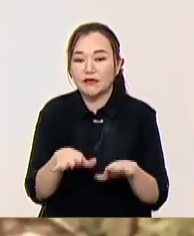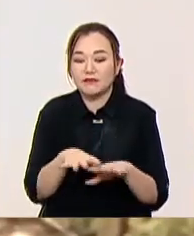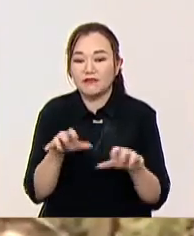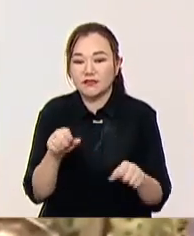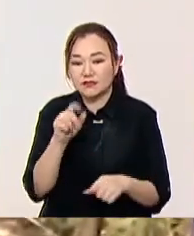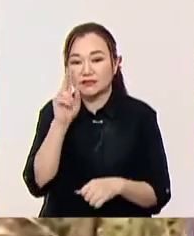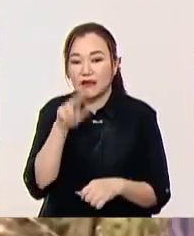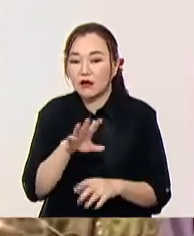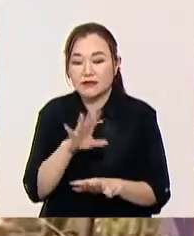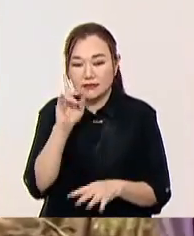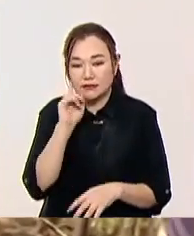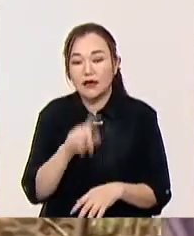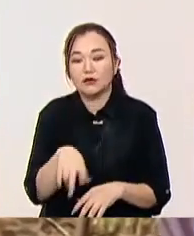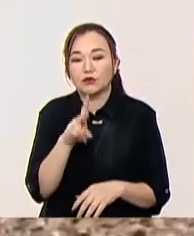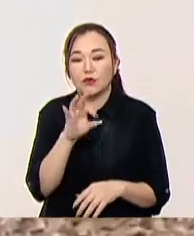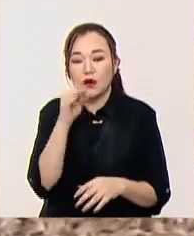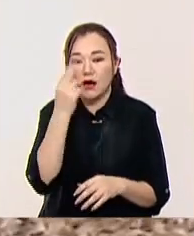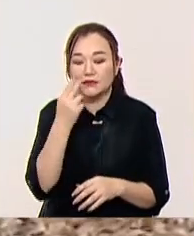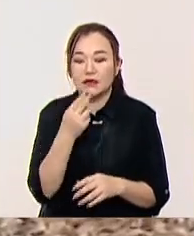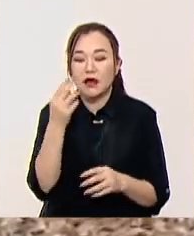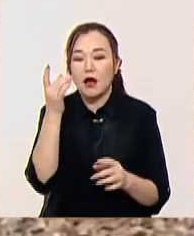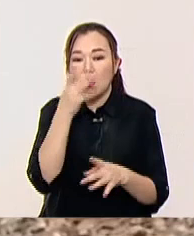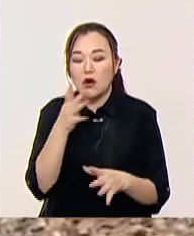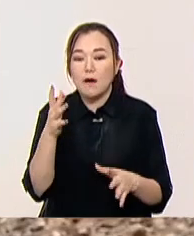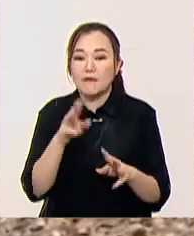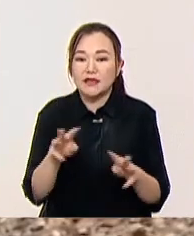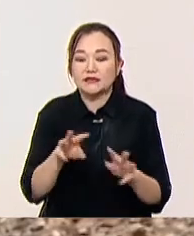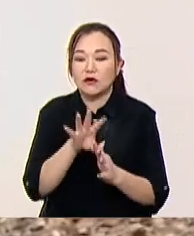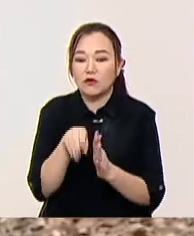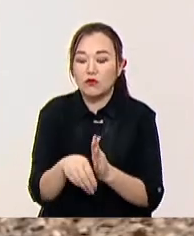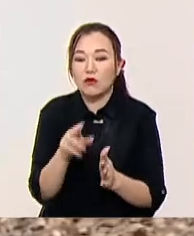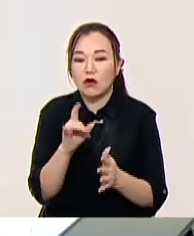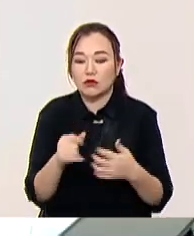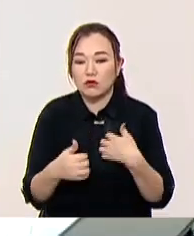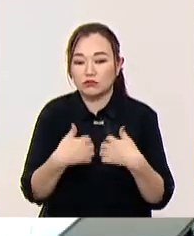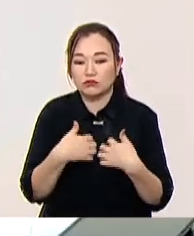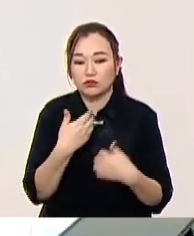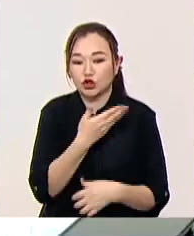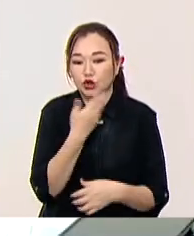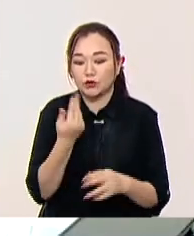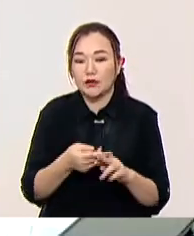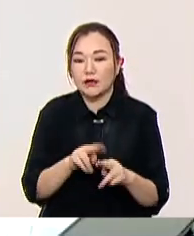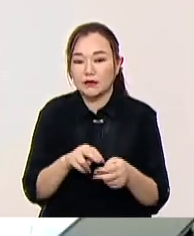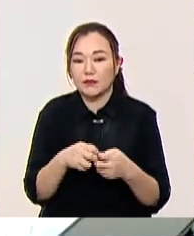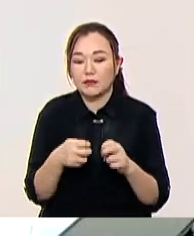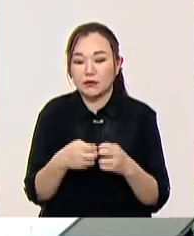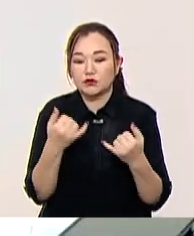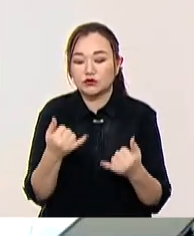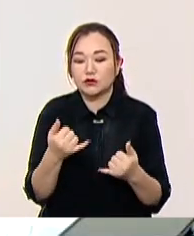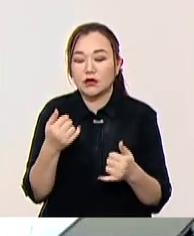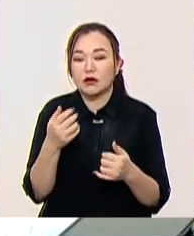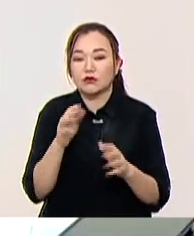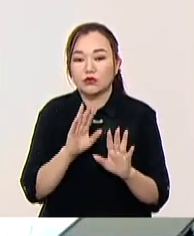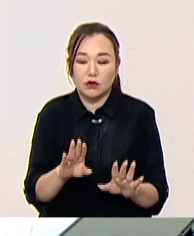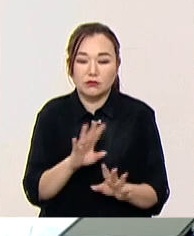бейхабар емес, білет. Бірақ Астанадағы әділет министрлігі картаға енгізуге асықпай отыр дейді. Бұл мәселе бүгін көтерілген емес, бұл